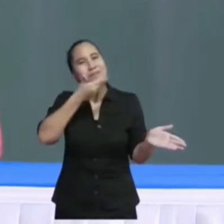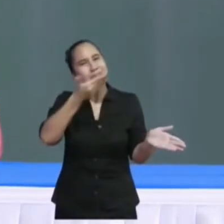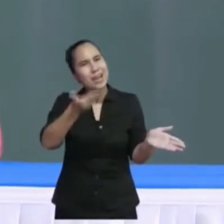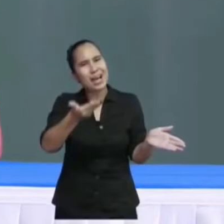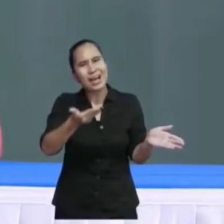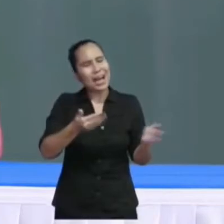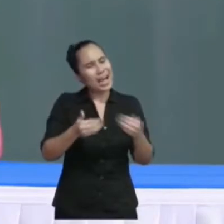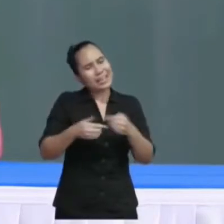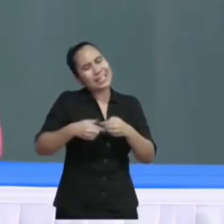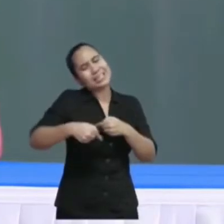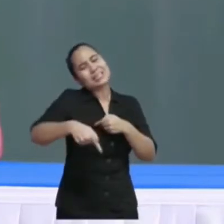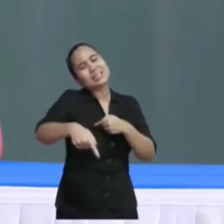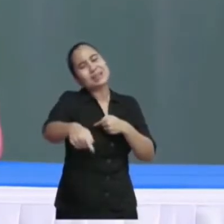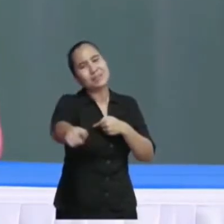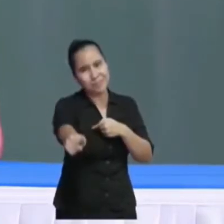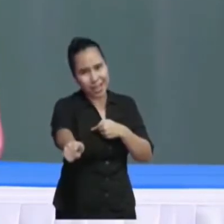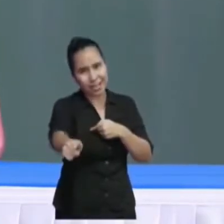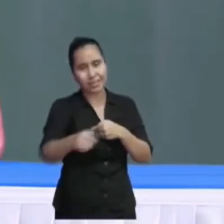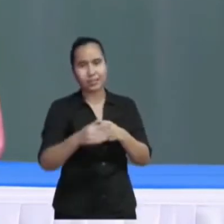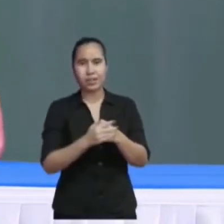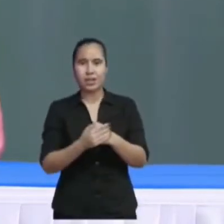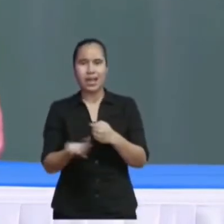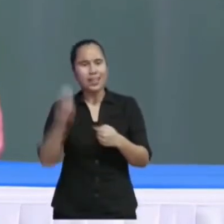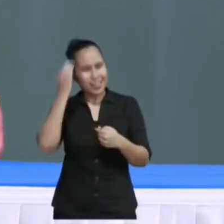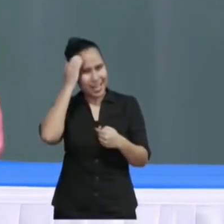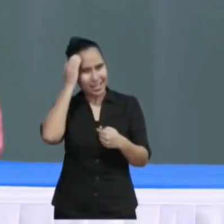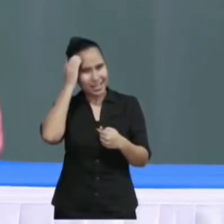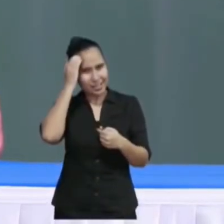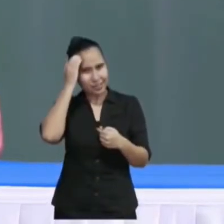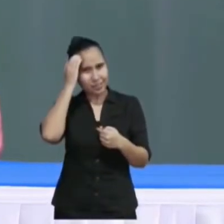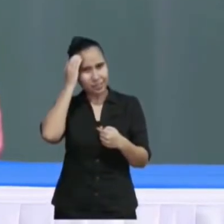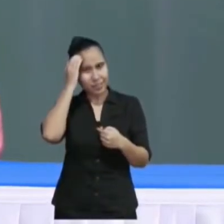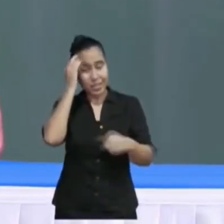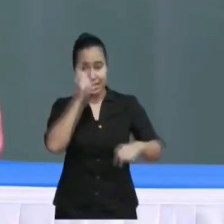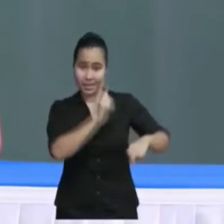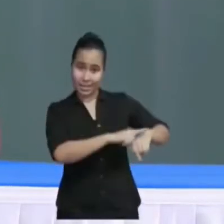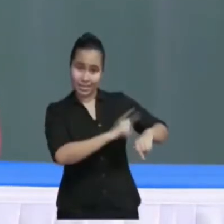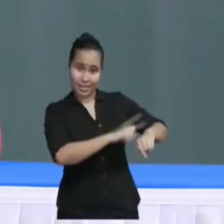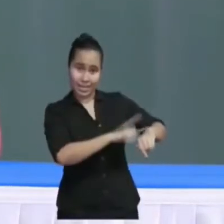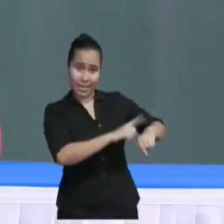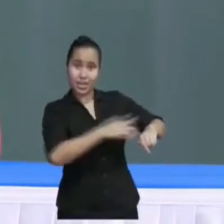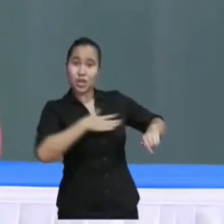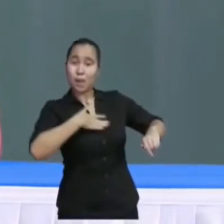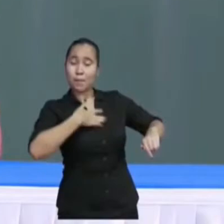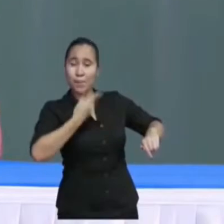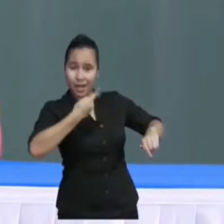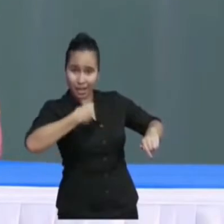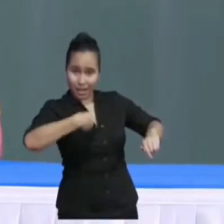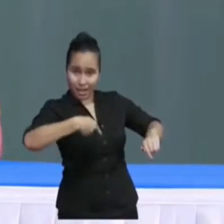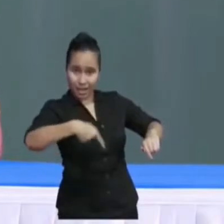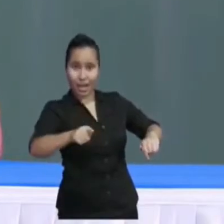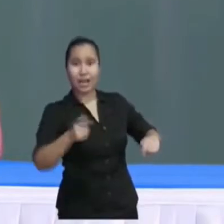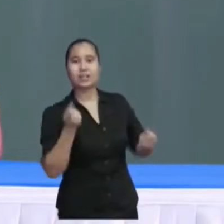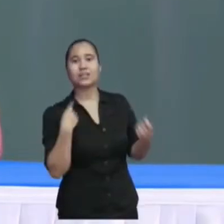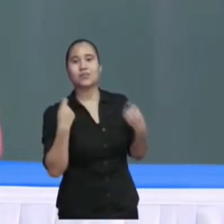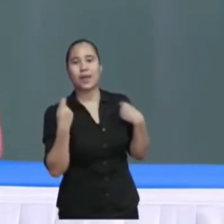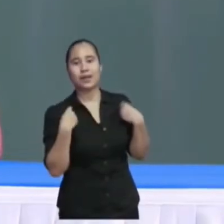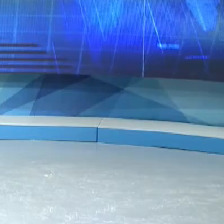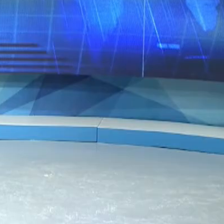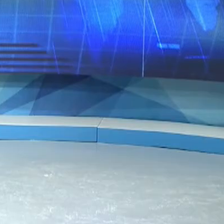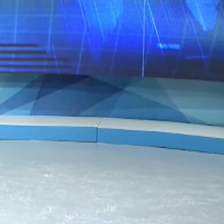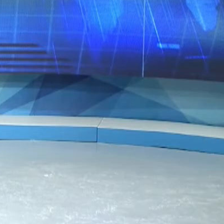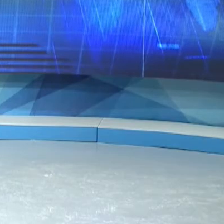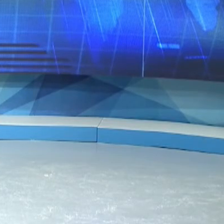om niet te ver buiten uw resort te gaan. En om rekening te houden met de tijdstippen die beschikbaar zijn gesteld voor het doen van uw